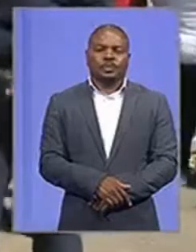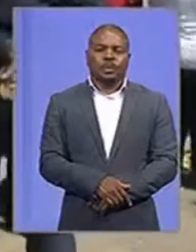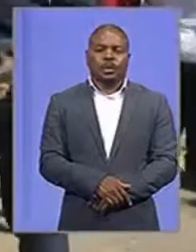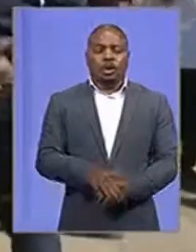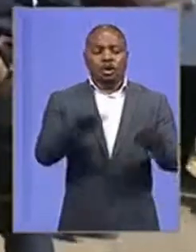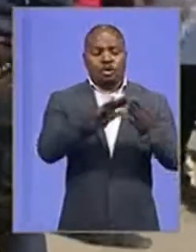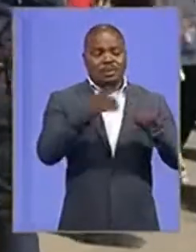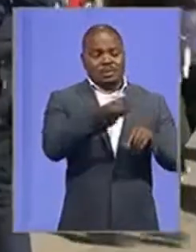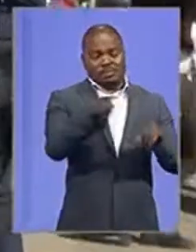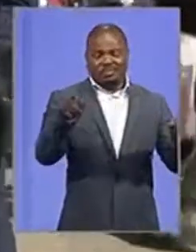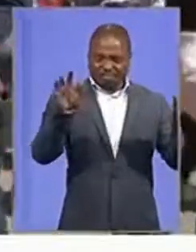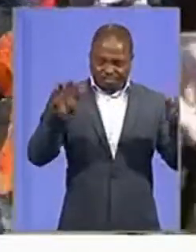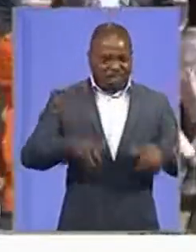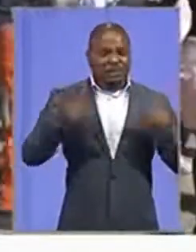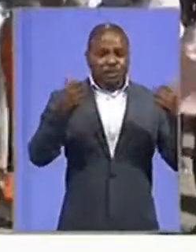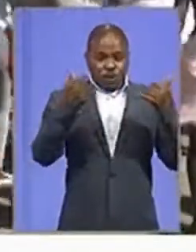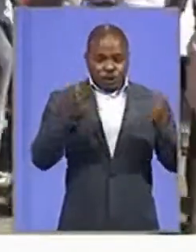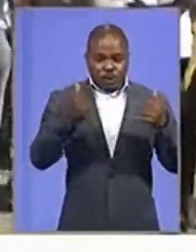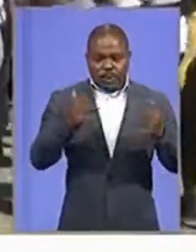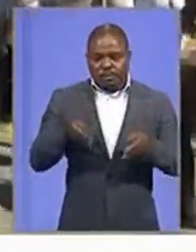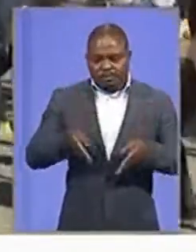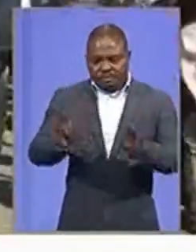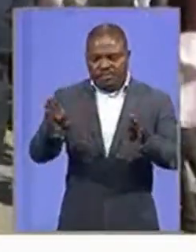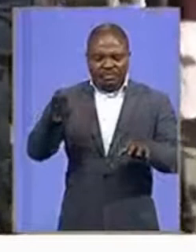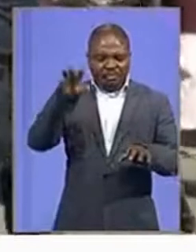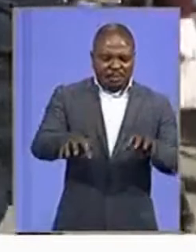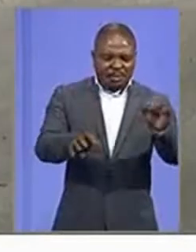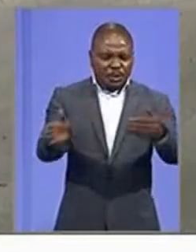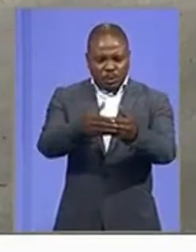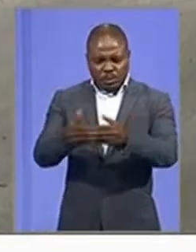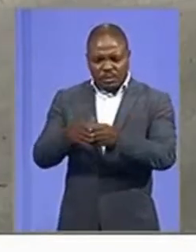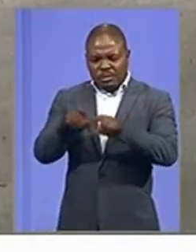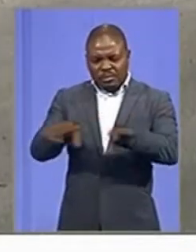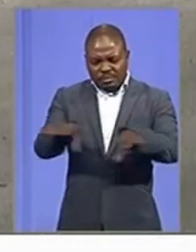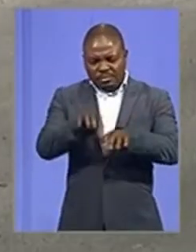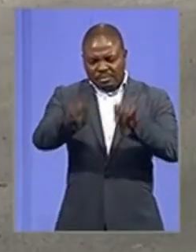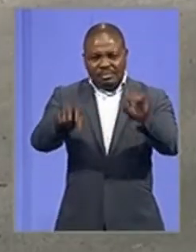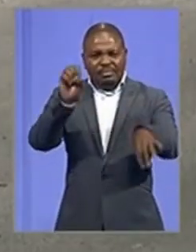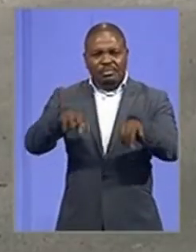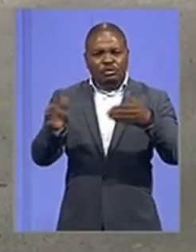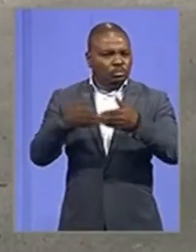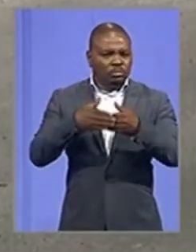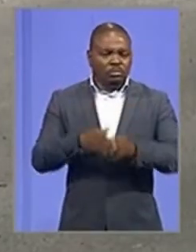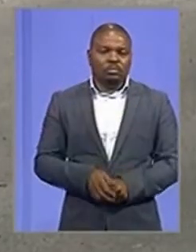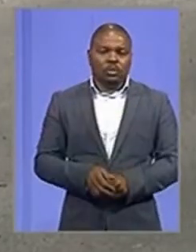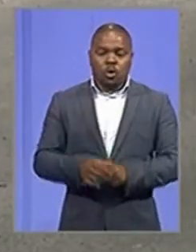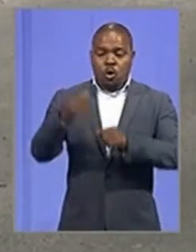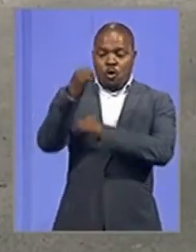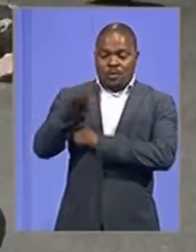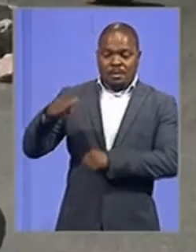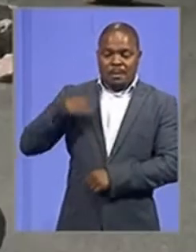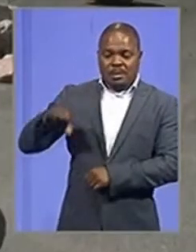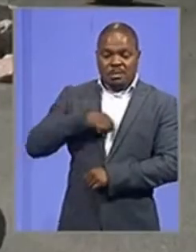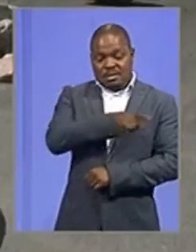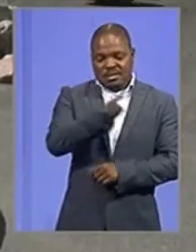badudi bao ba befetšwego ba hlole ba thibilwe ditsela ka maswika le ditlakala tše dingwe ba ile ba tswalelwa gape dikantoro tša